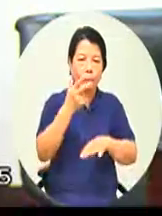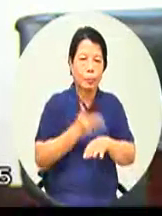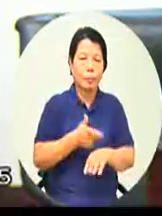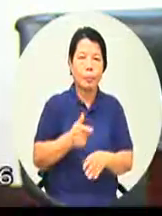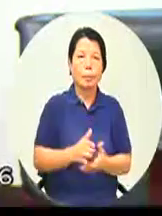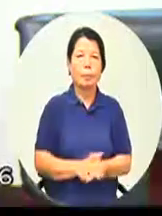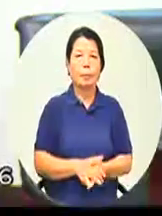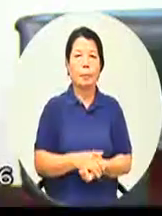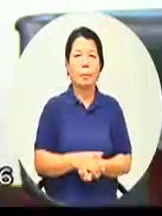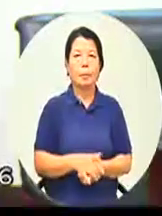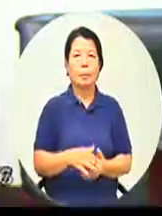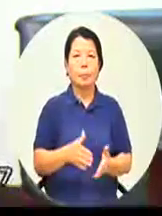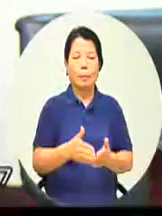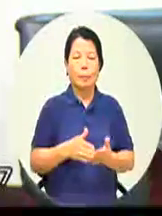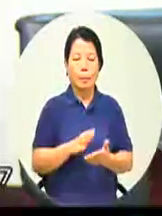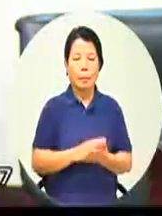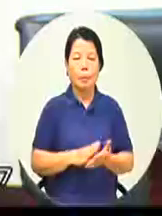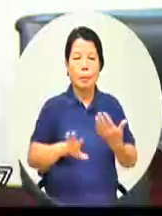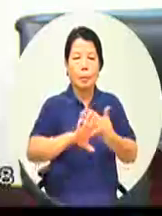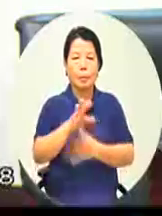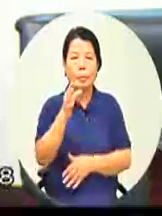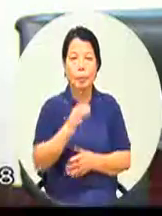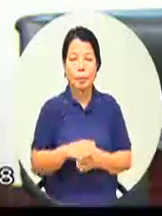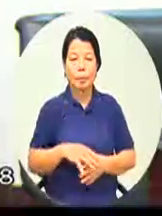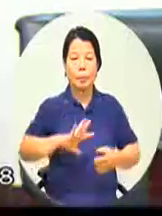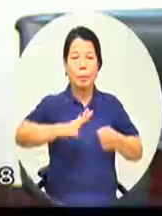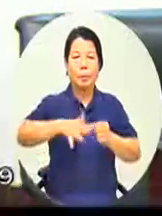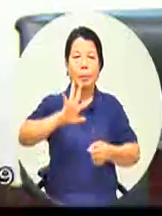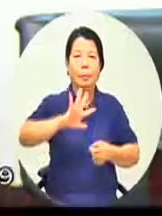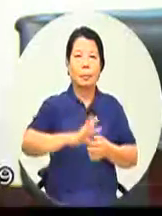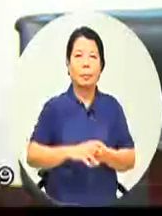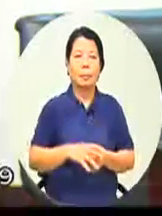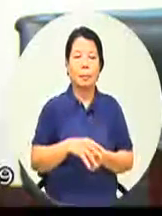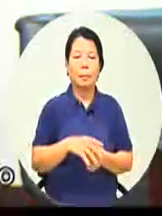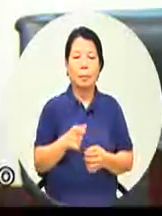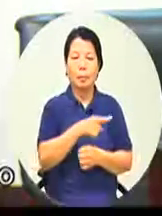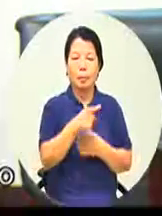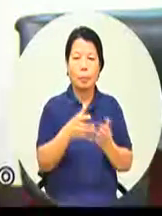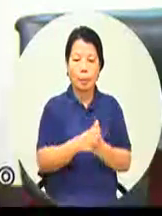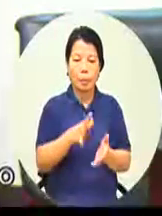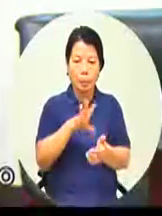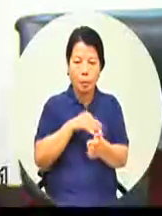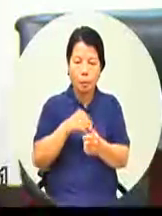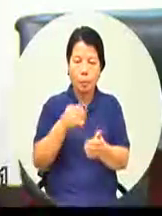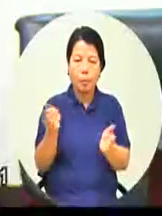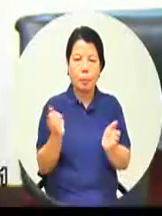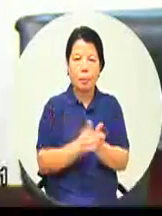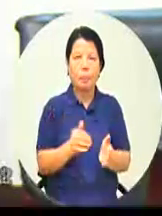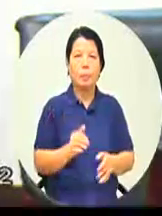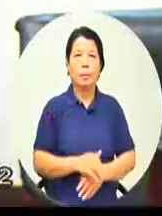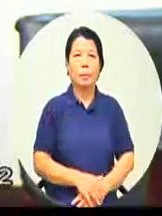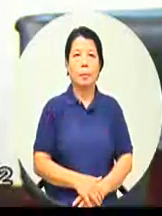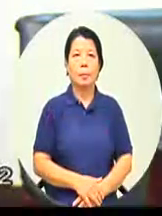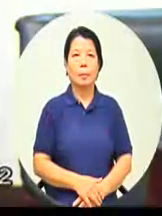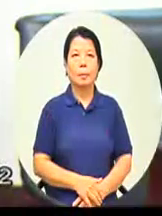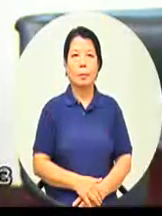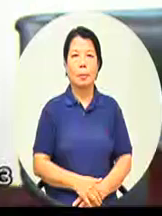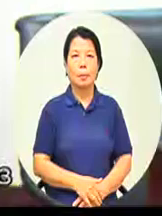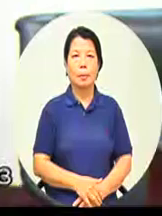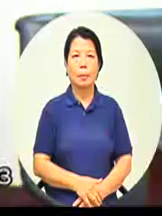实可以去教他另外一人在高中的工中的近的经历学到一个阶段，在这方面我相